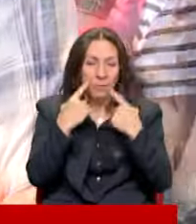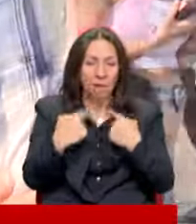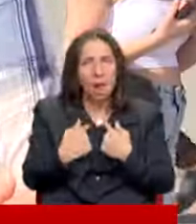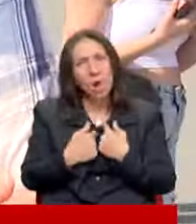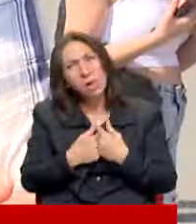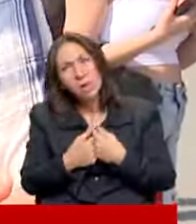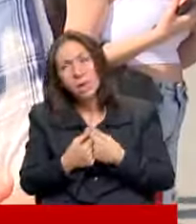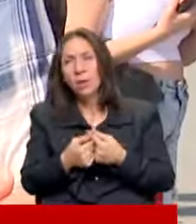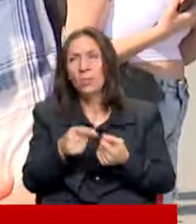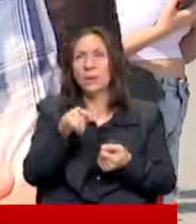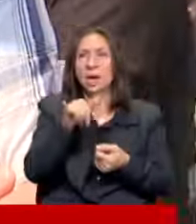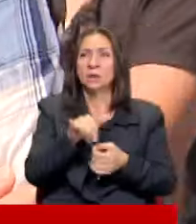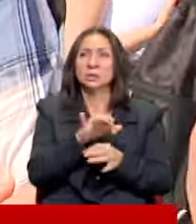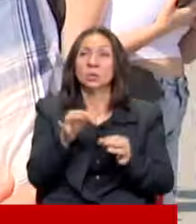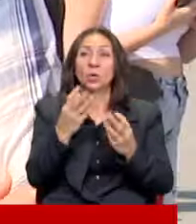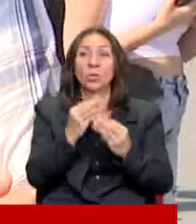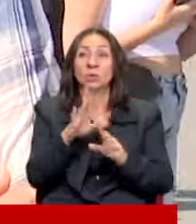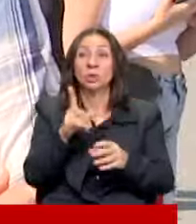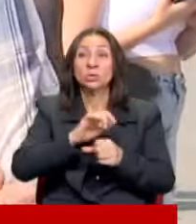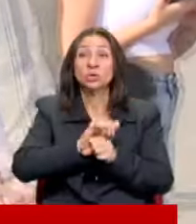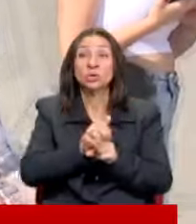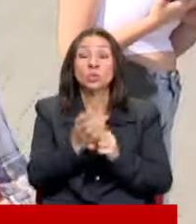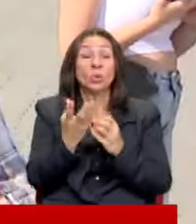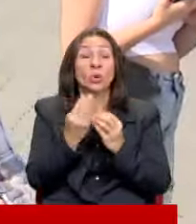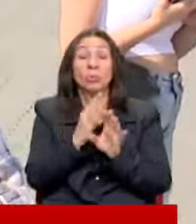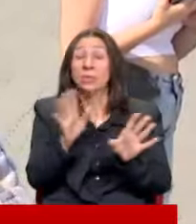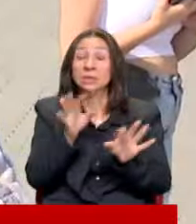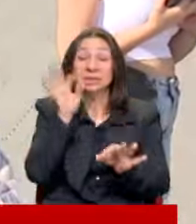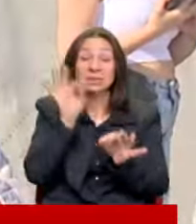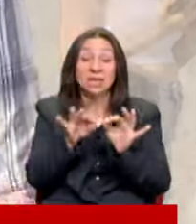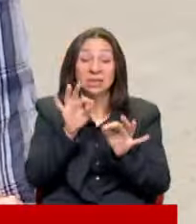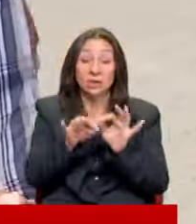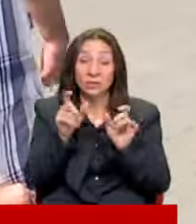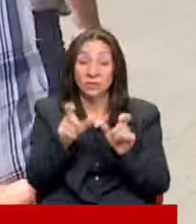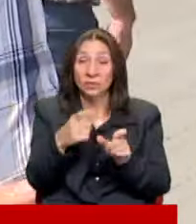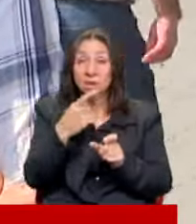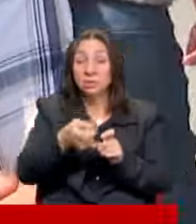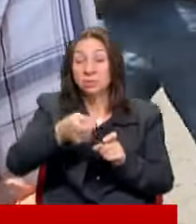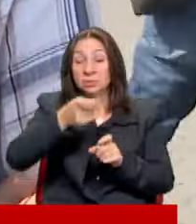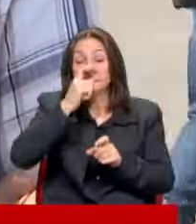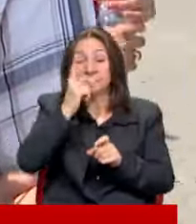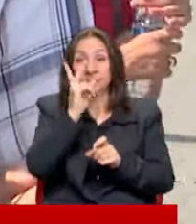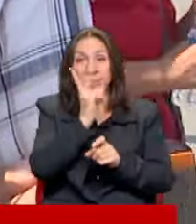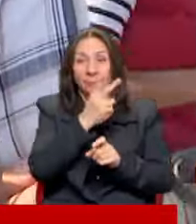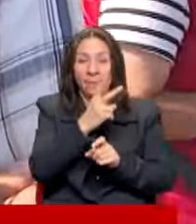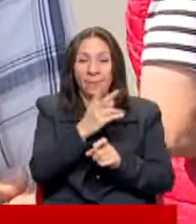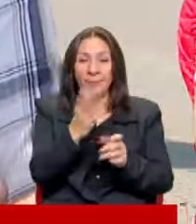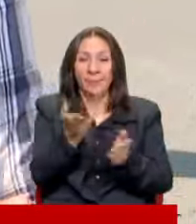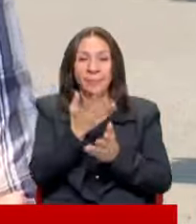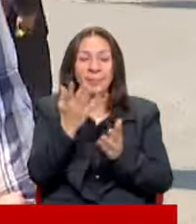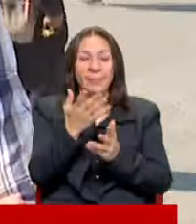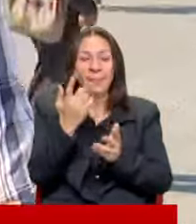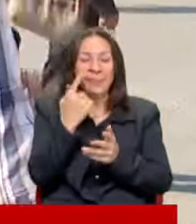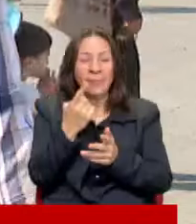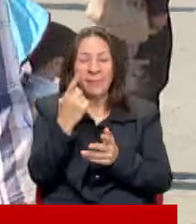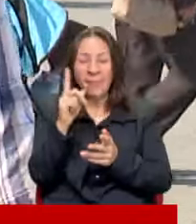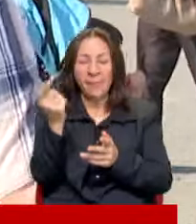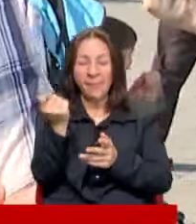asın böyle bir haksızlık olmaz böyle bir zulüm olmaz tasarruf tedbirleri diyorlar Saray bilmem kaç bin